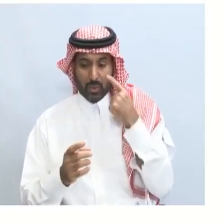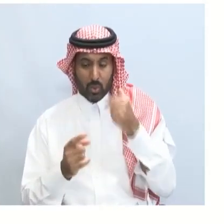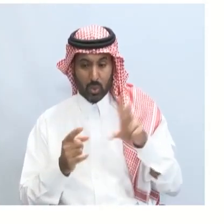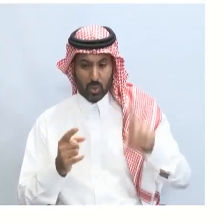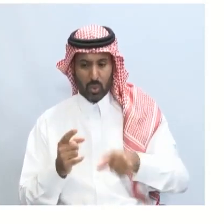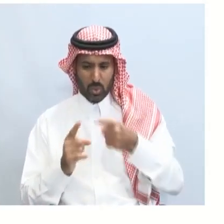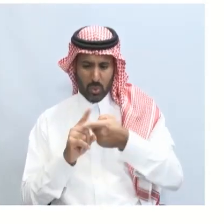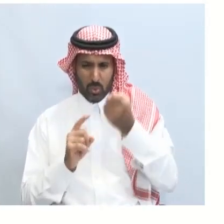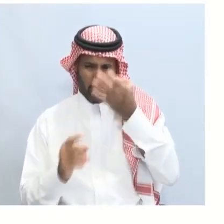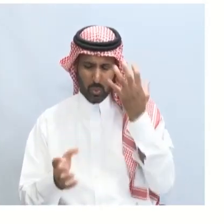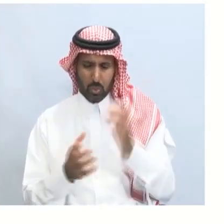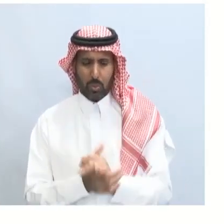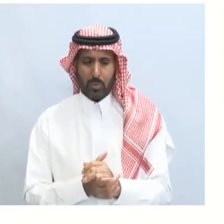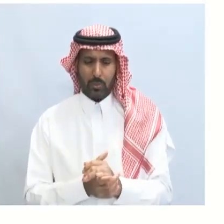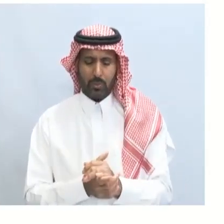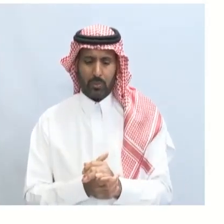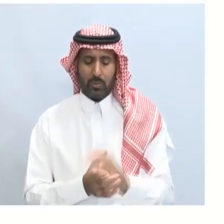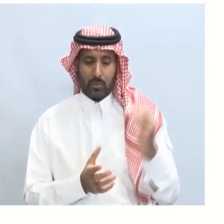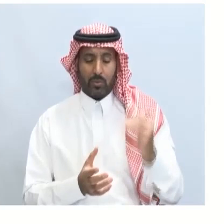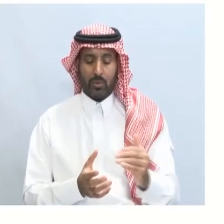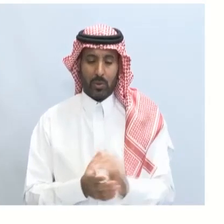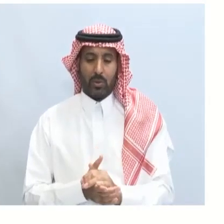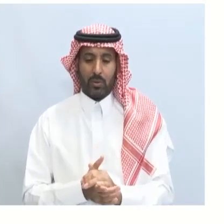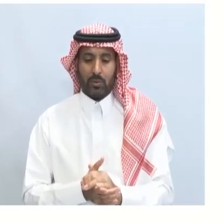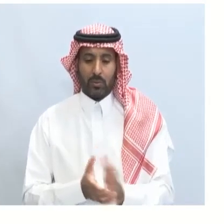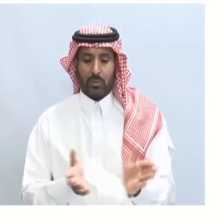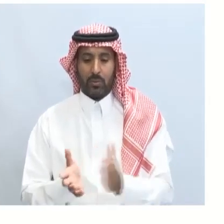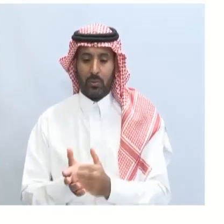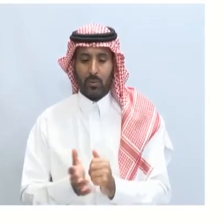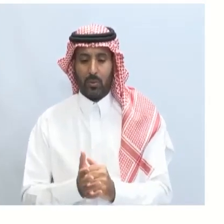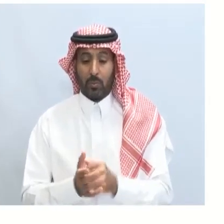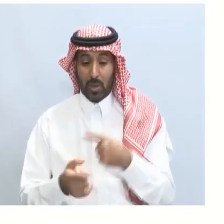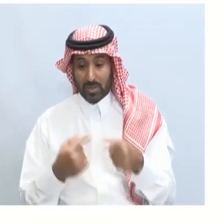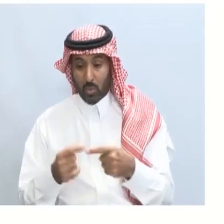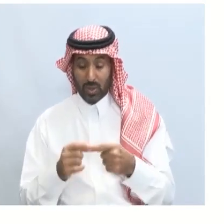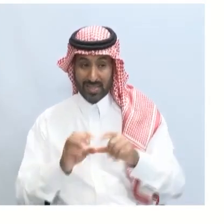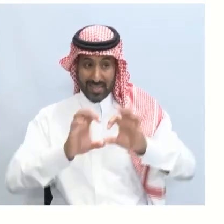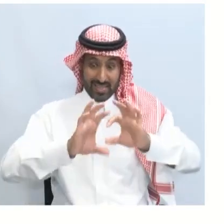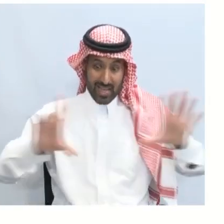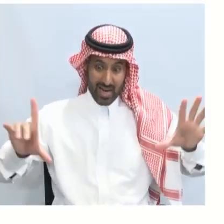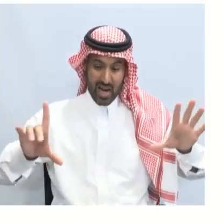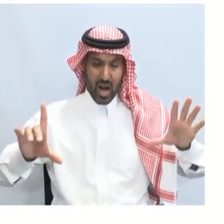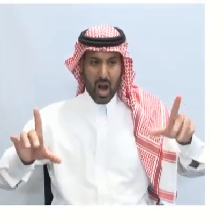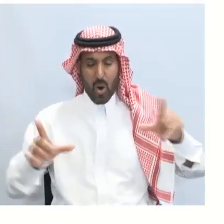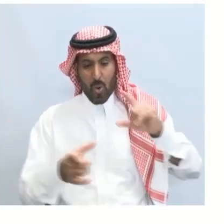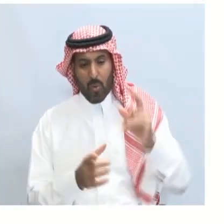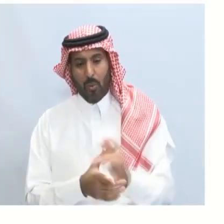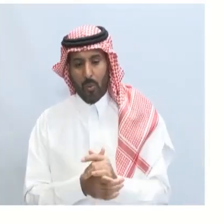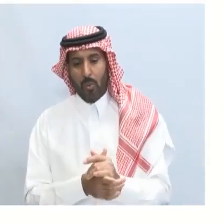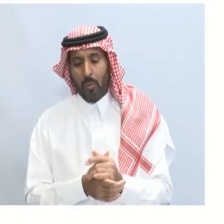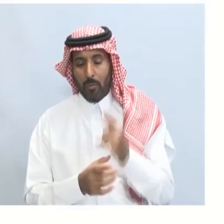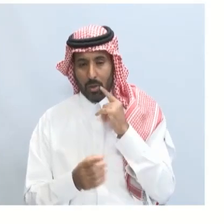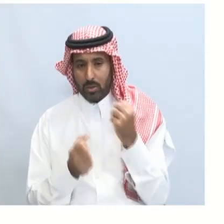درجه مئويه الا انه مع توسع الكون بدا